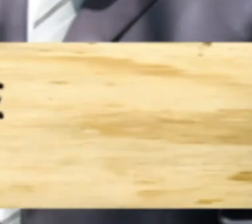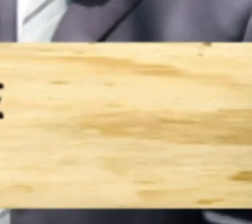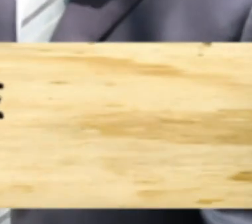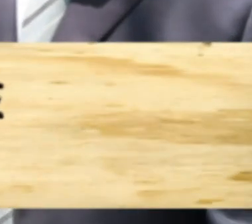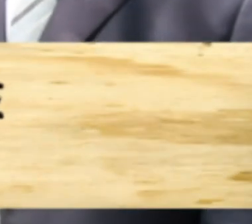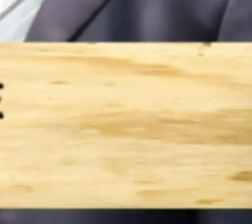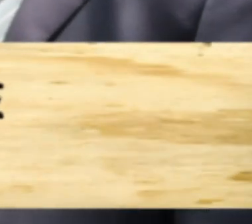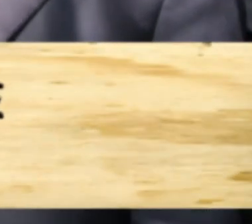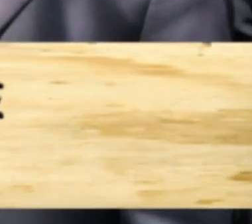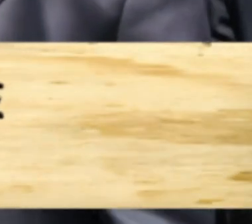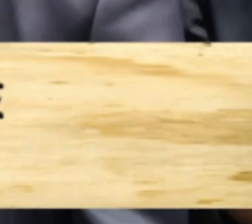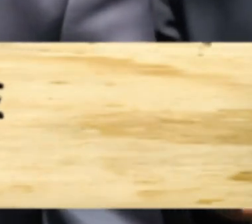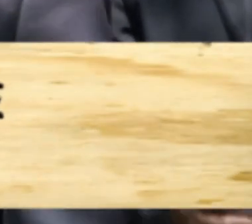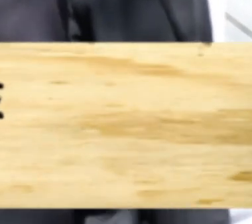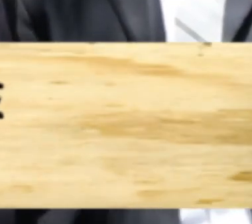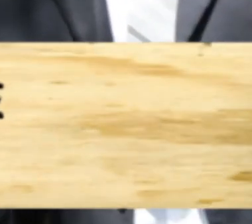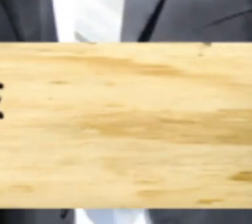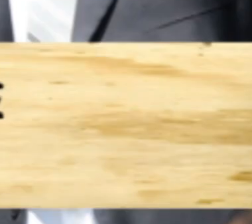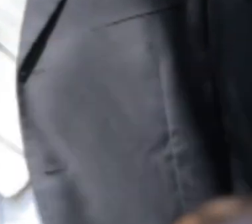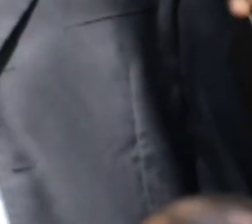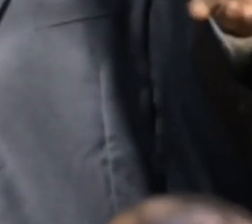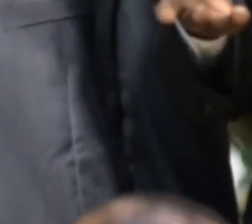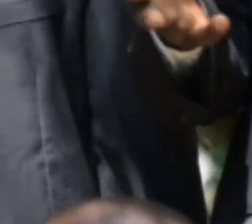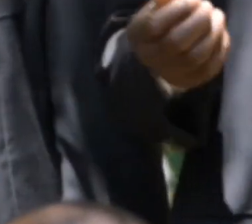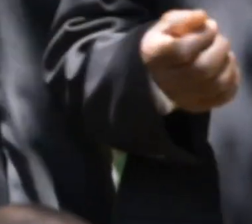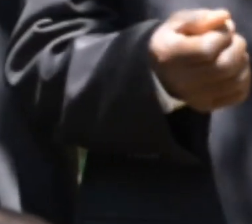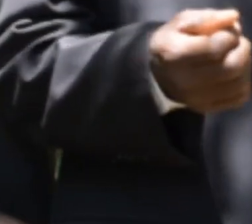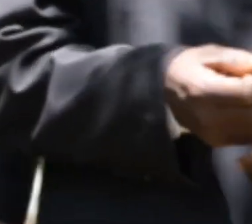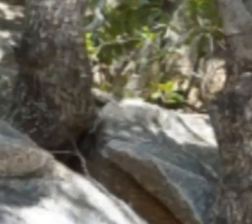misumbu inochekwa kuminda,